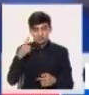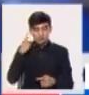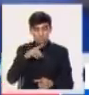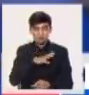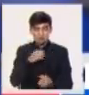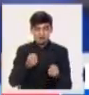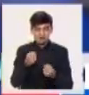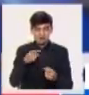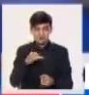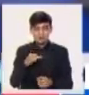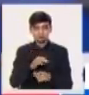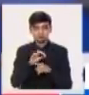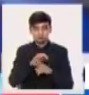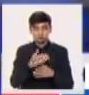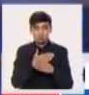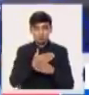опыт зарубежных стран